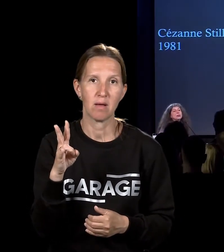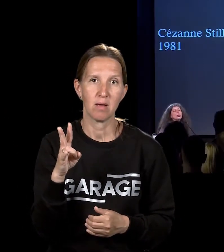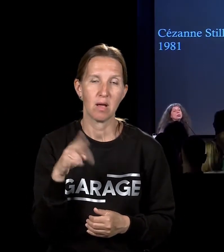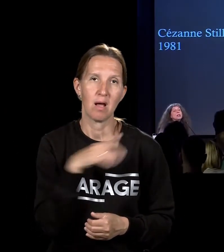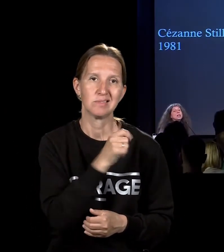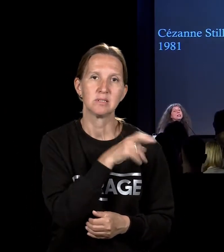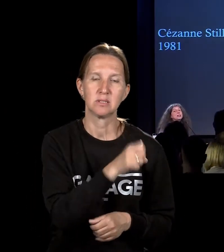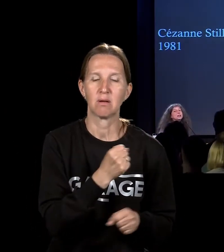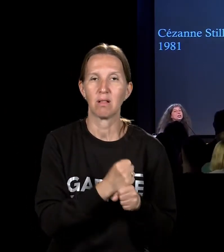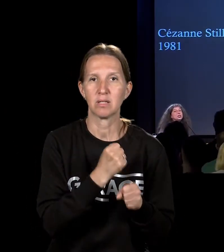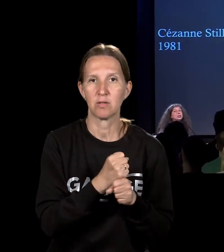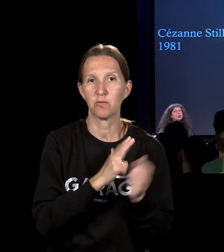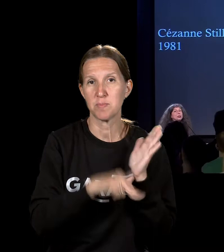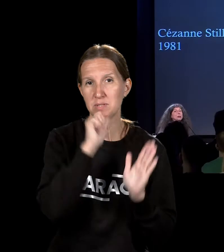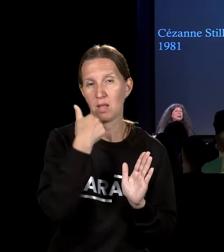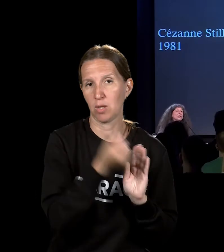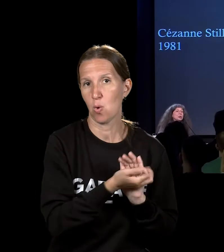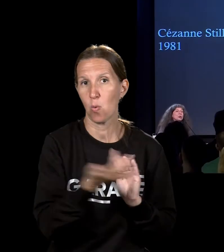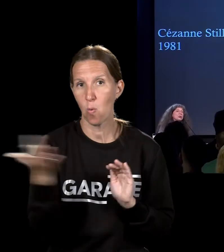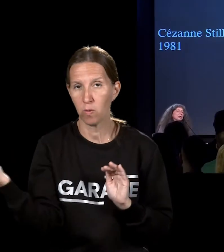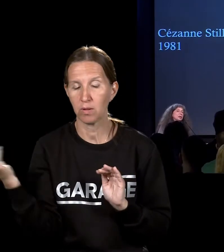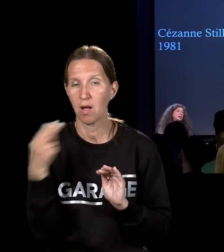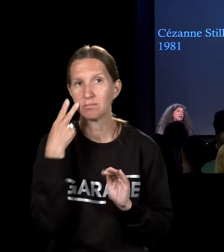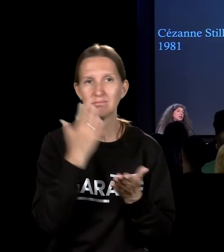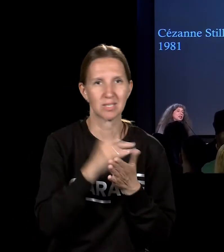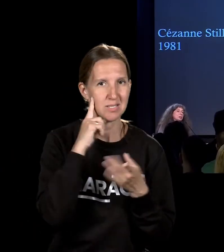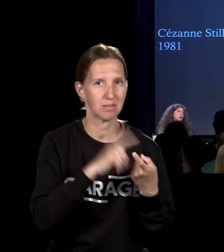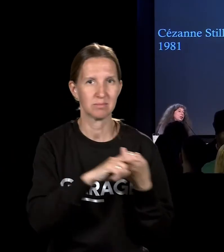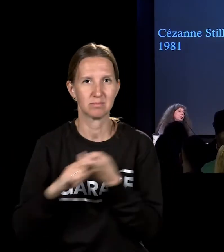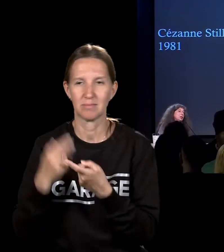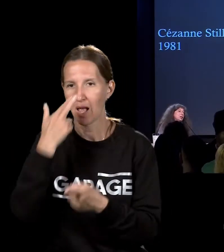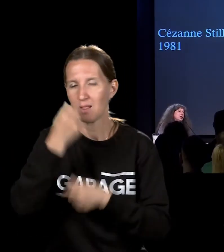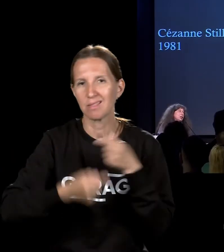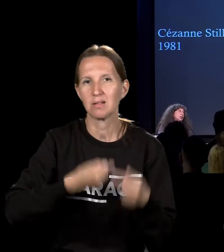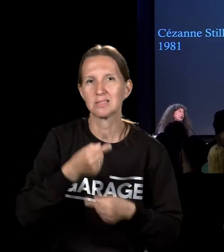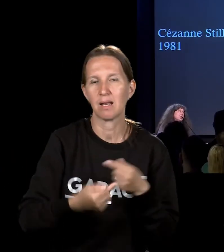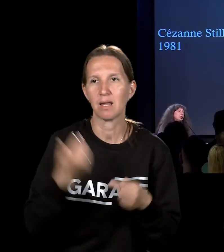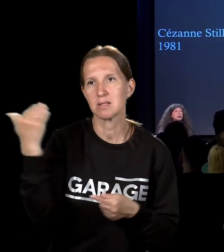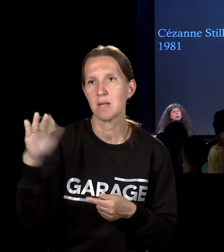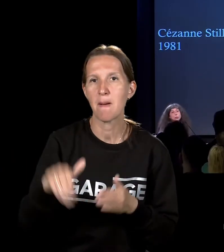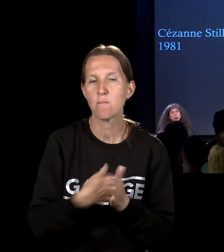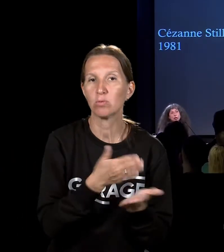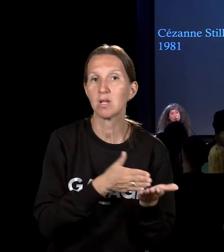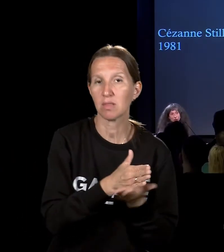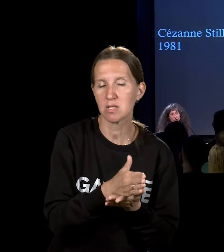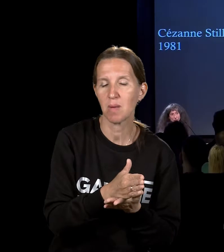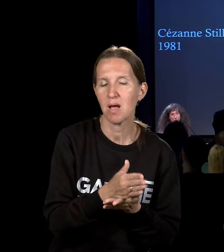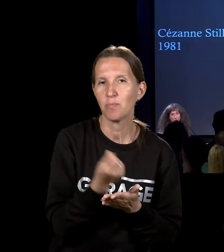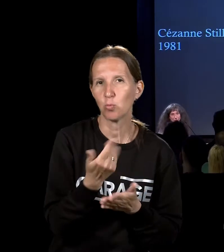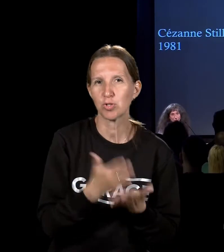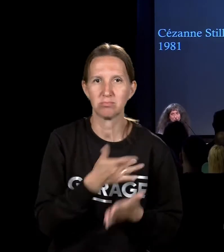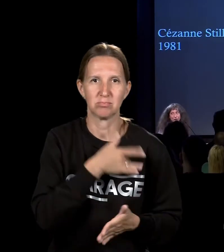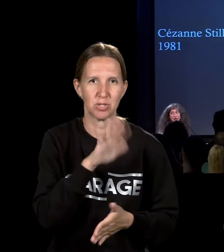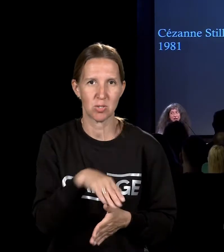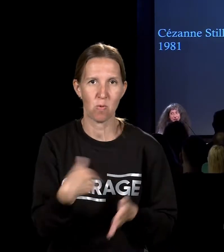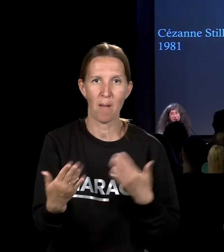80-е годы, серия достаточно диалогов с наследием модернизма, серия на самом деле очень беспощадная к искусству,